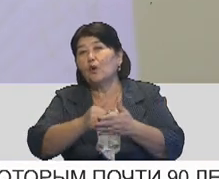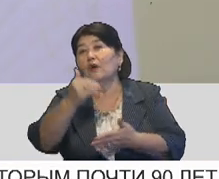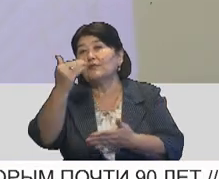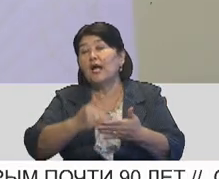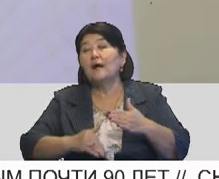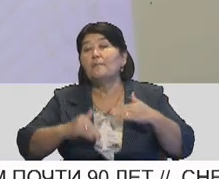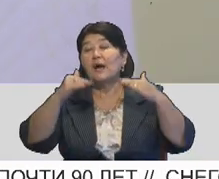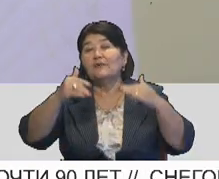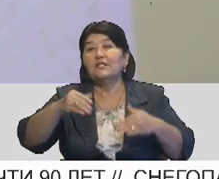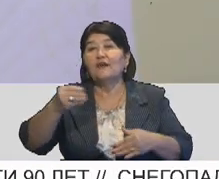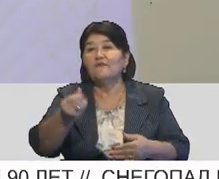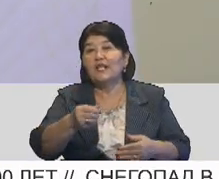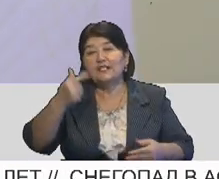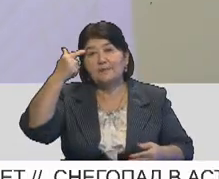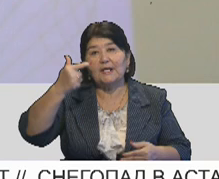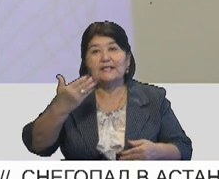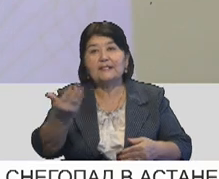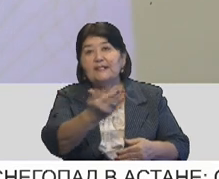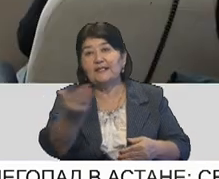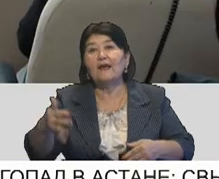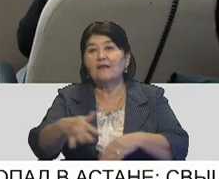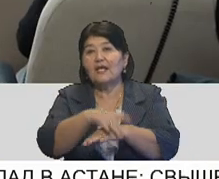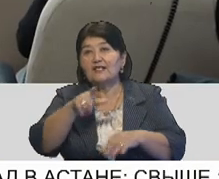повышения финансовой грамотности среди населения.